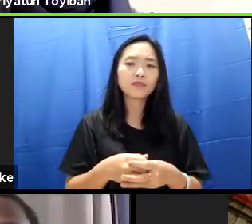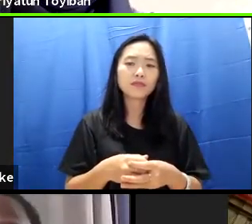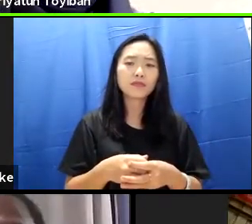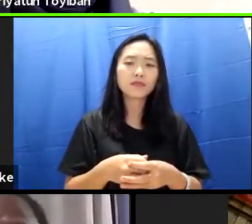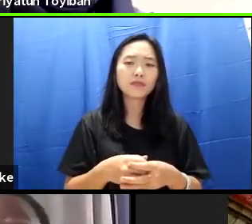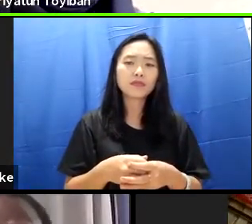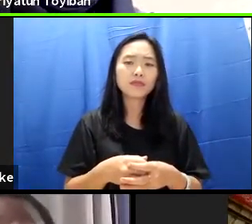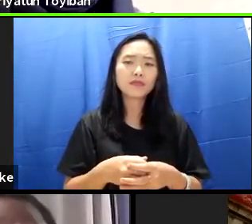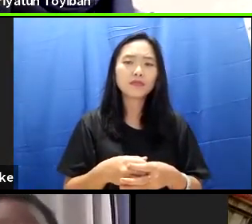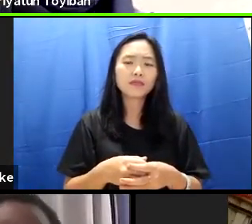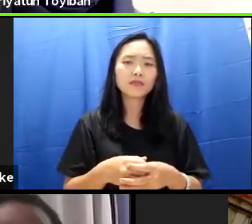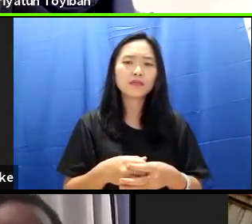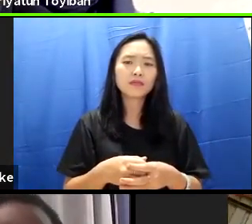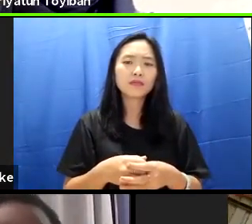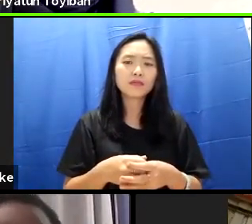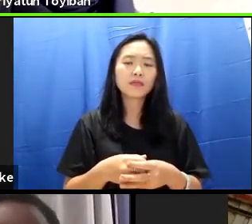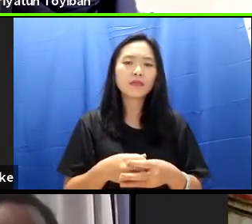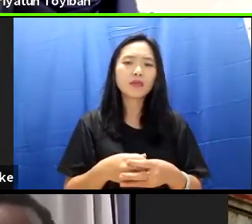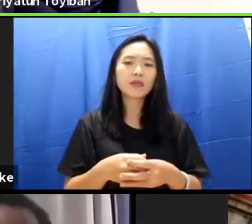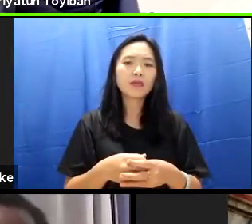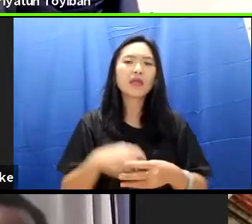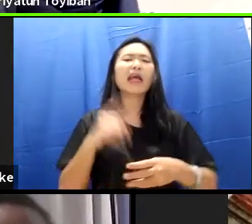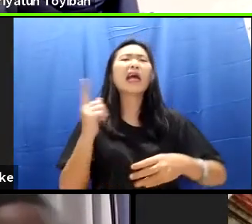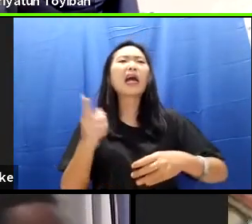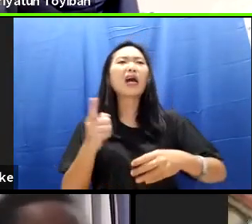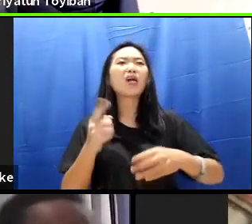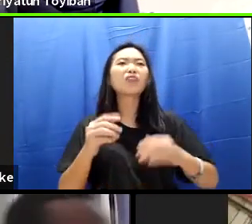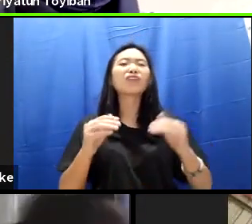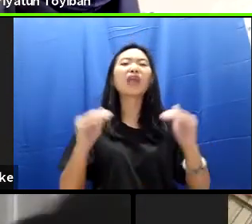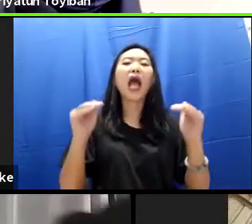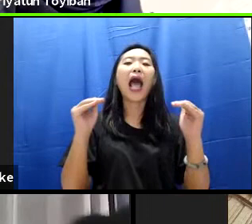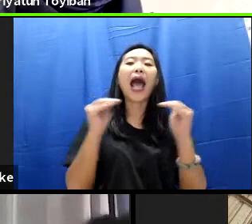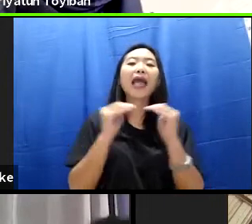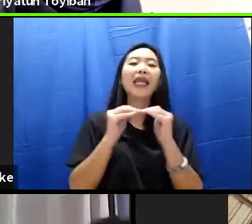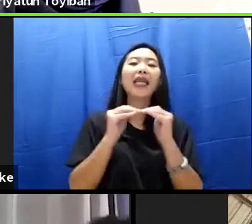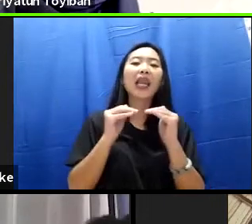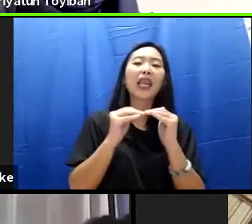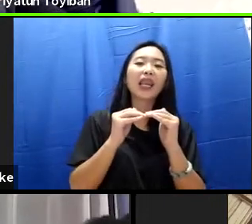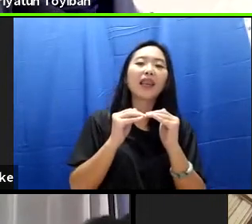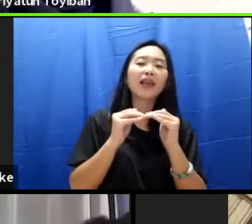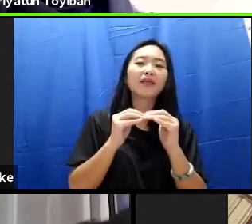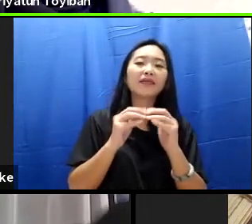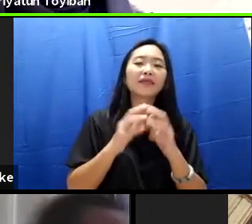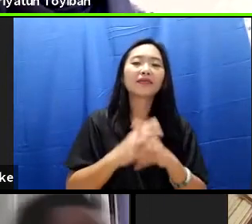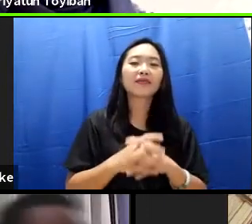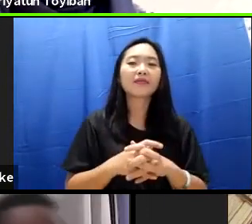ide-ide kesetaraan itu juga sudah mulai masuk ya di UIN ya.